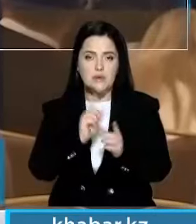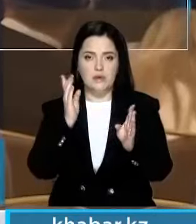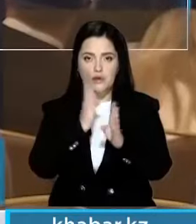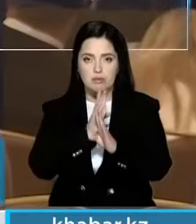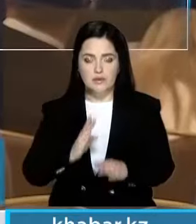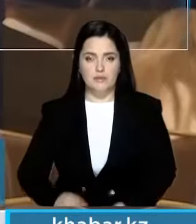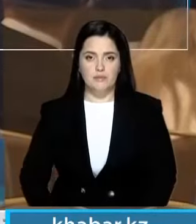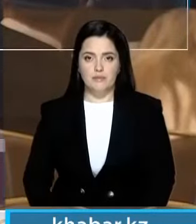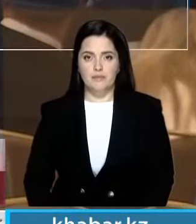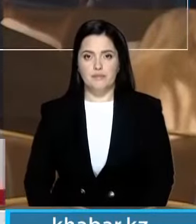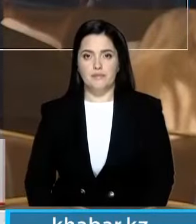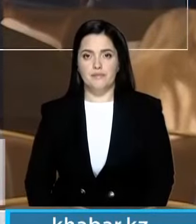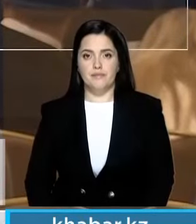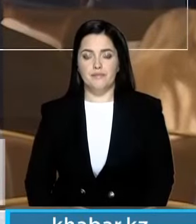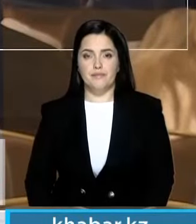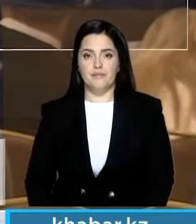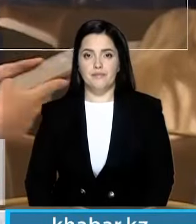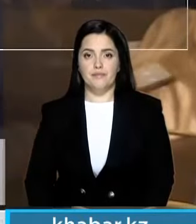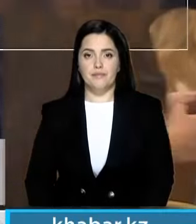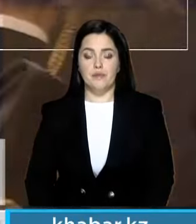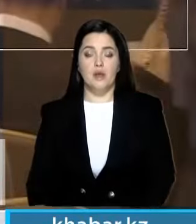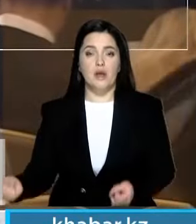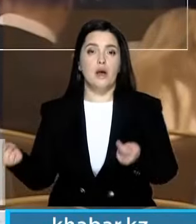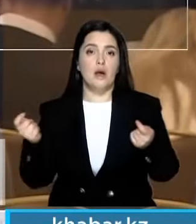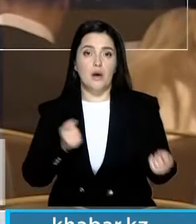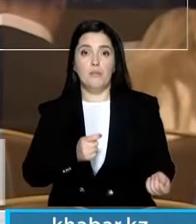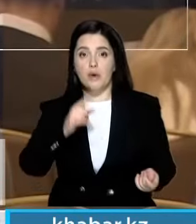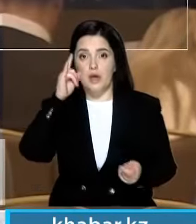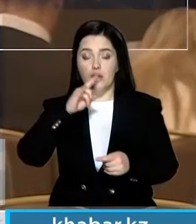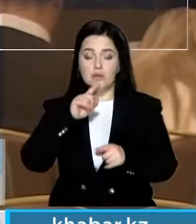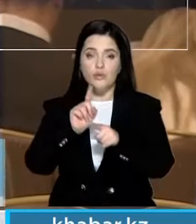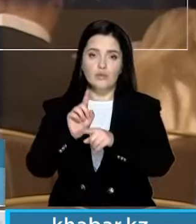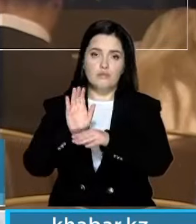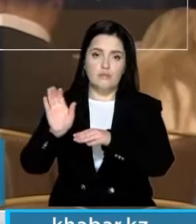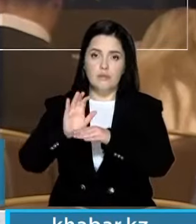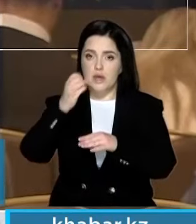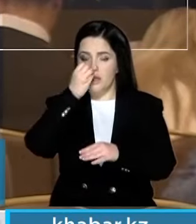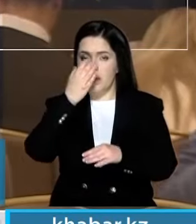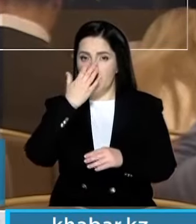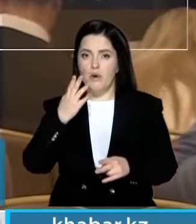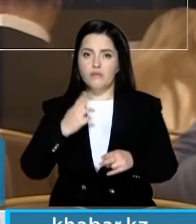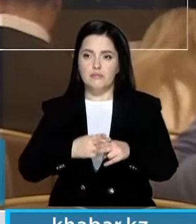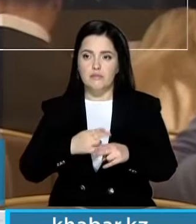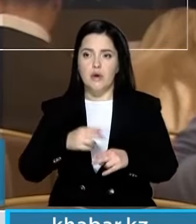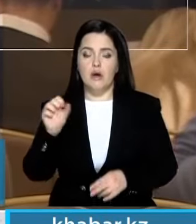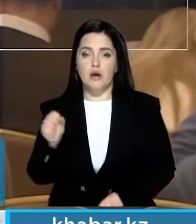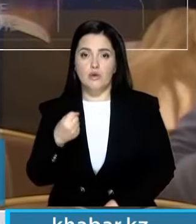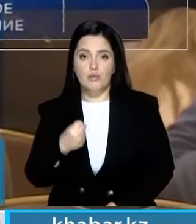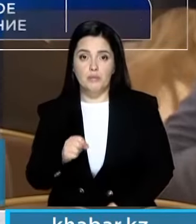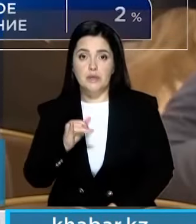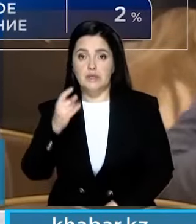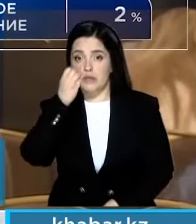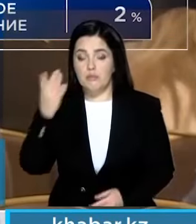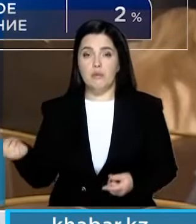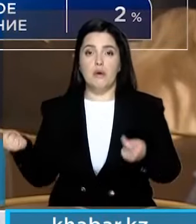Основными экспортными товарами из Казахстана в Японию являются ферросплавы, тантал и алюминий. Основные импортируемые товары из Японии в нашу страну – это